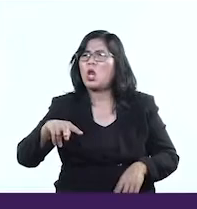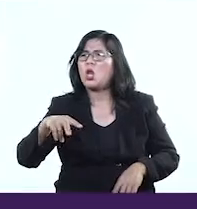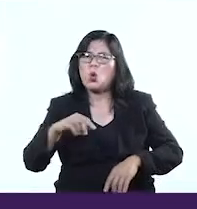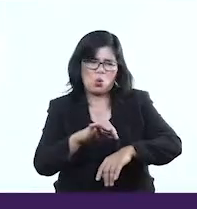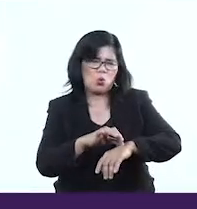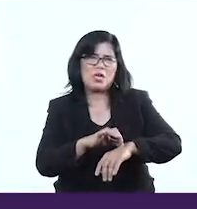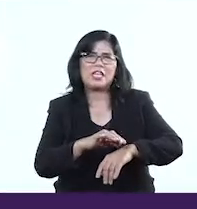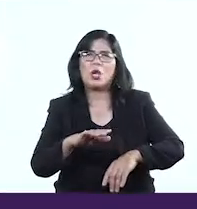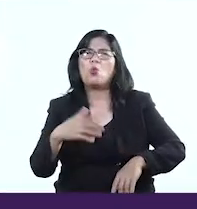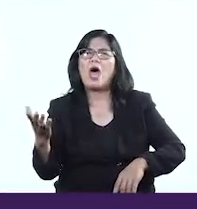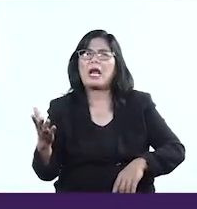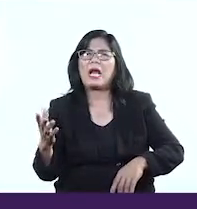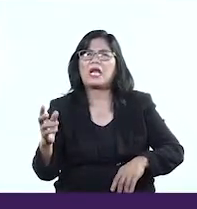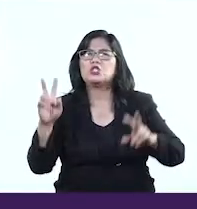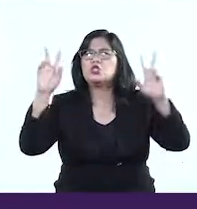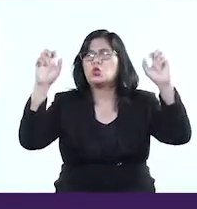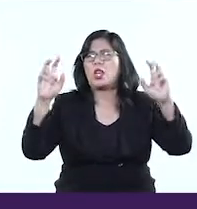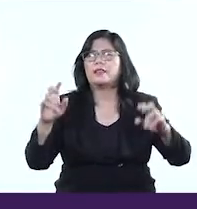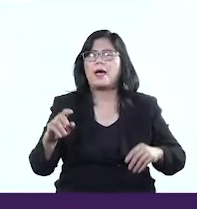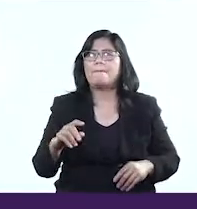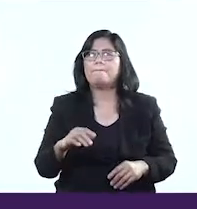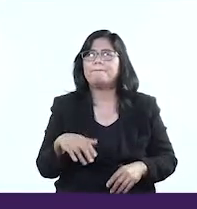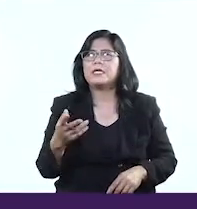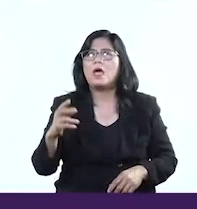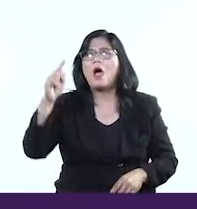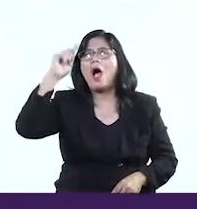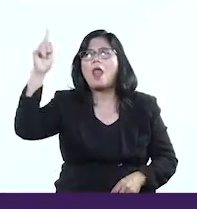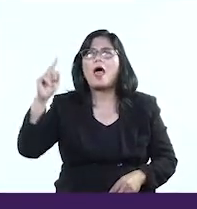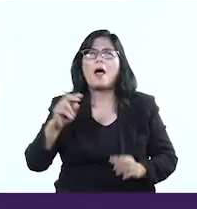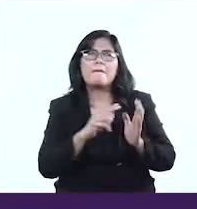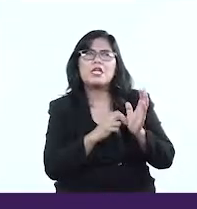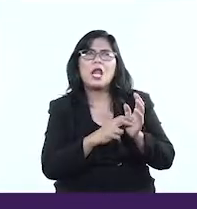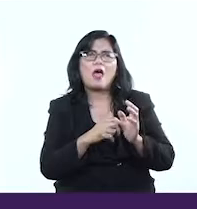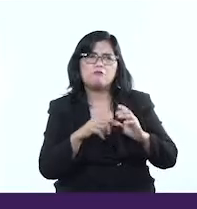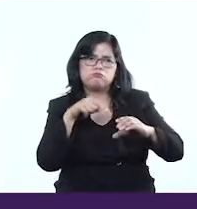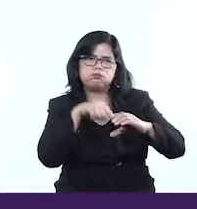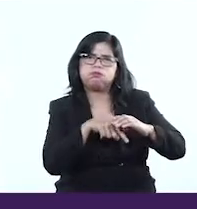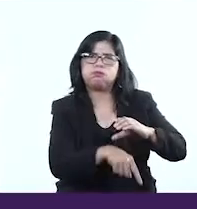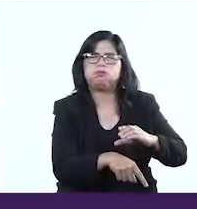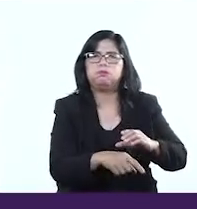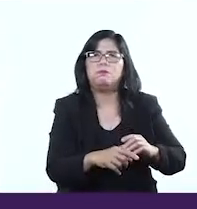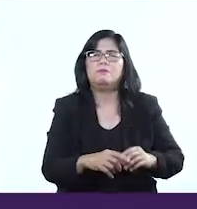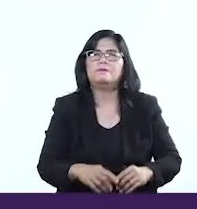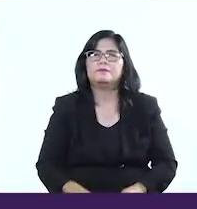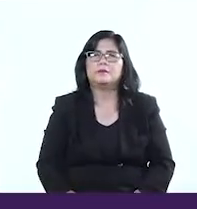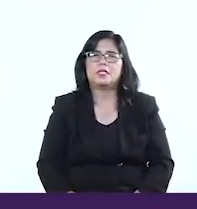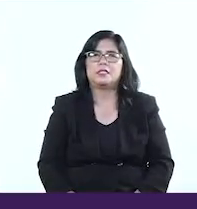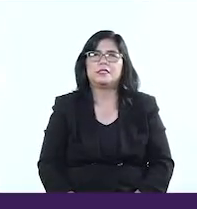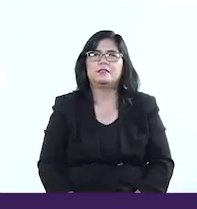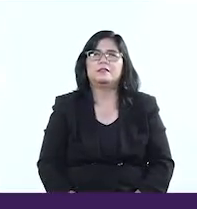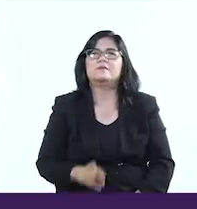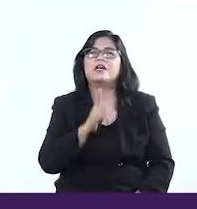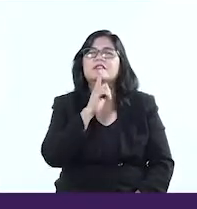Terdalam Hai makanya pepatah bahasa Inggris ini perlu Untuk Kita Renungkan I do not judge